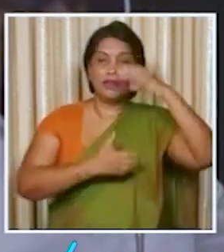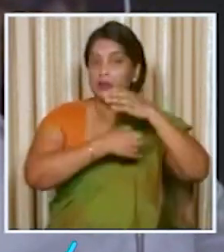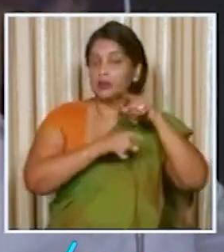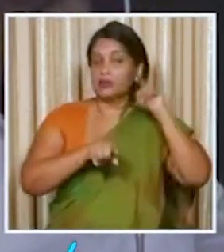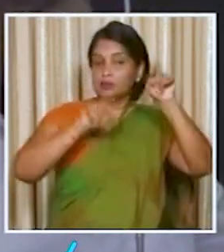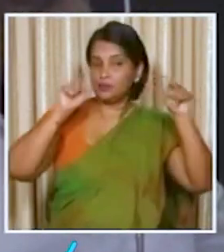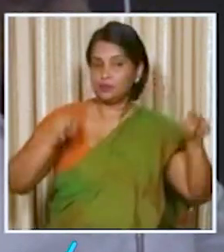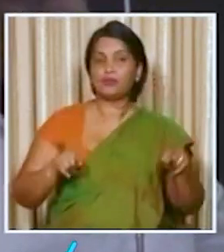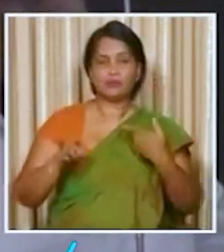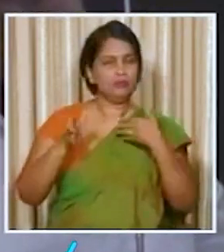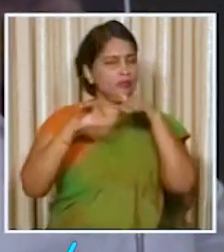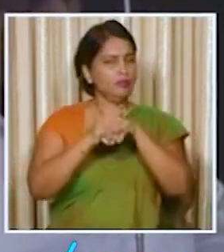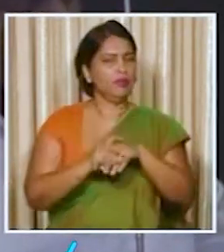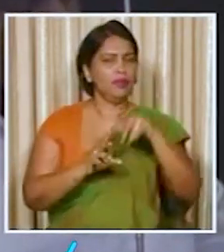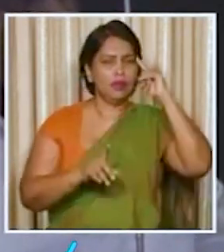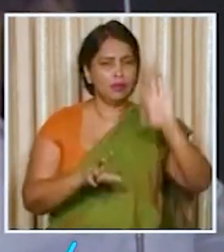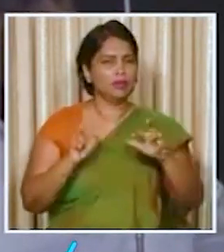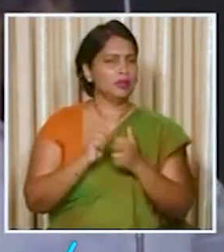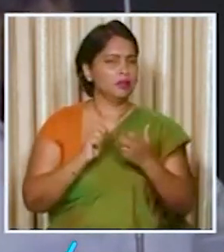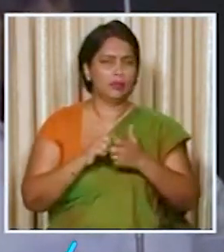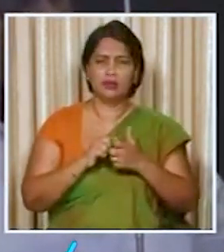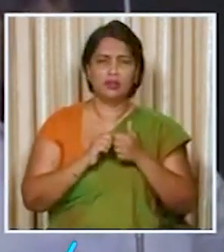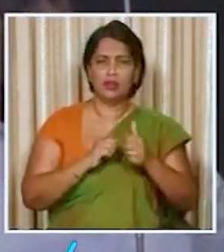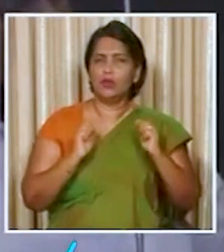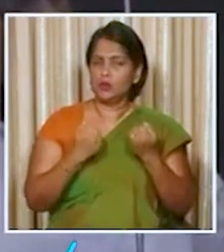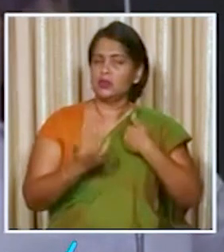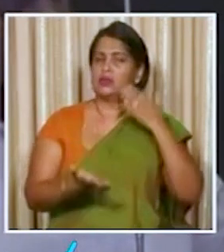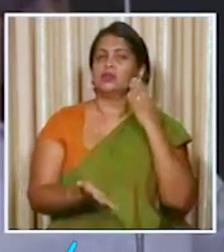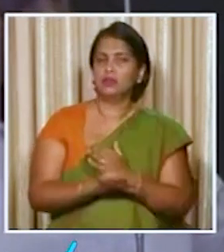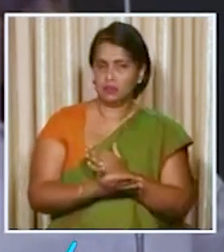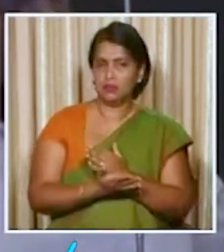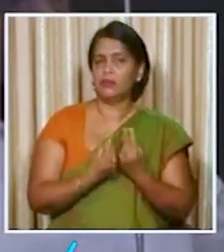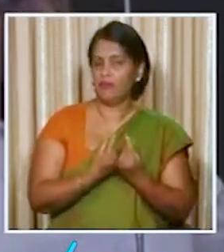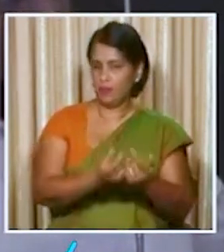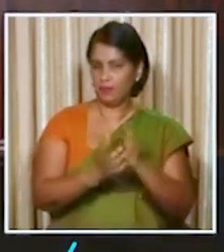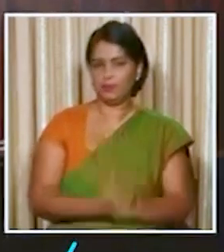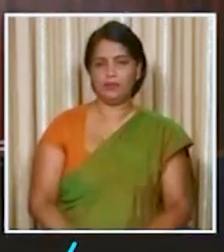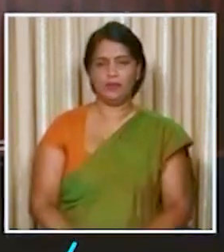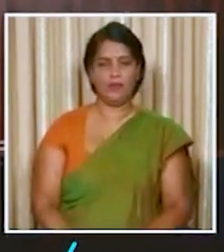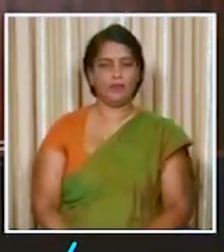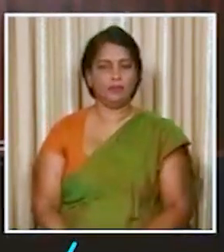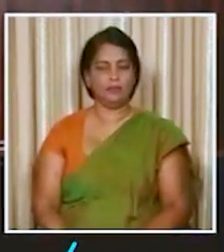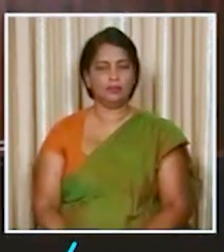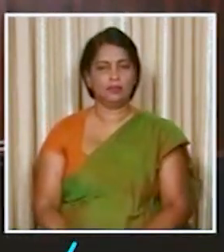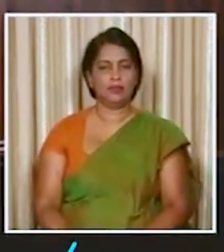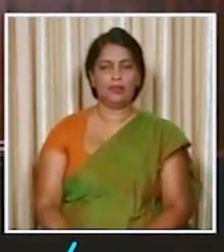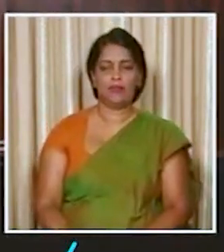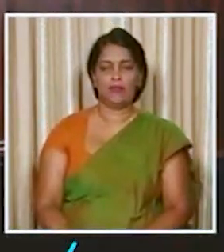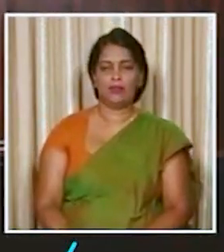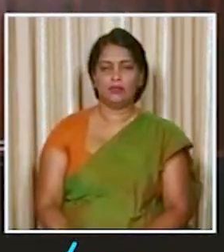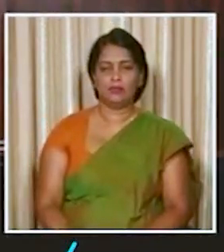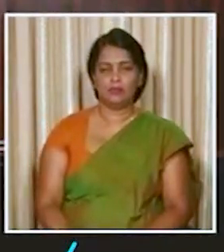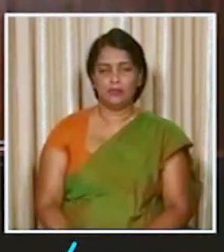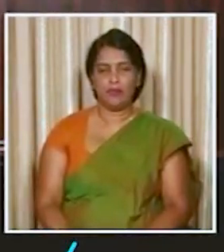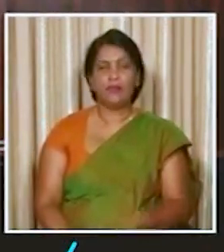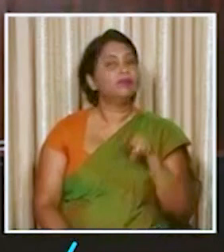ස්ථානවලට රිංගලා අනවශ්‍ය ගැටුම් ඇති කරන්න දරන උත්සාහය නතර කිරීම සඳහා වහඹ පියවර ගන්න. හොඳයි බොහොම සිත. ඔව්